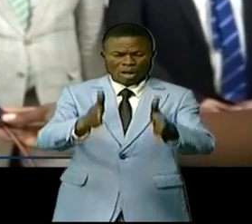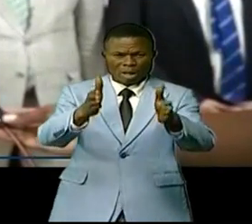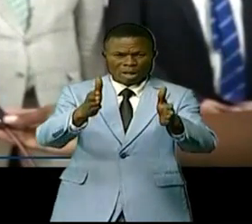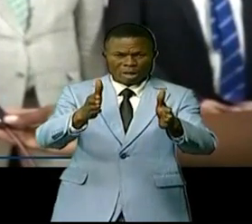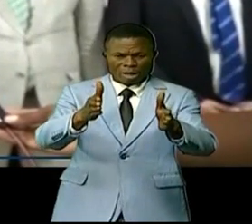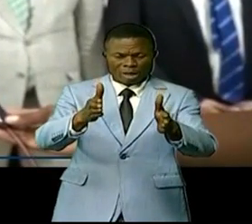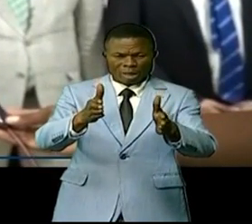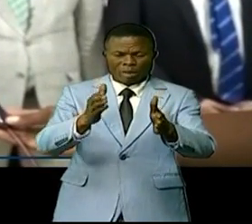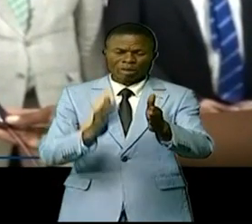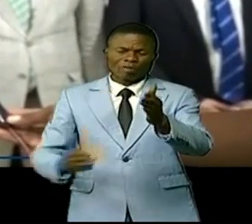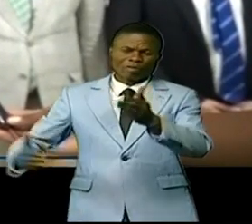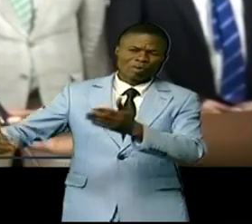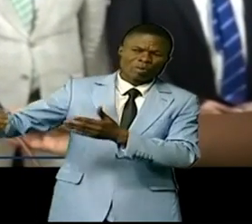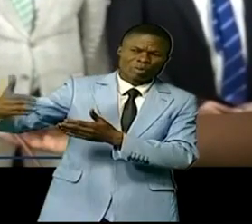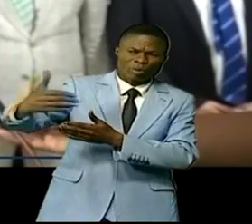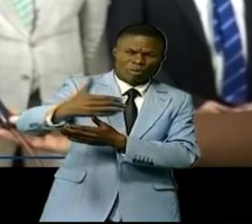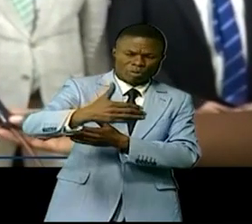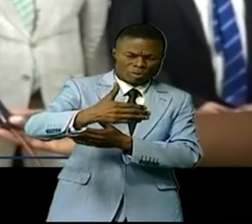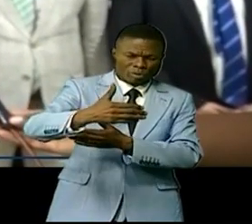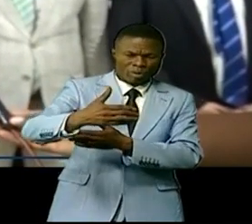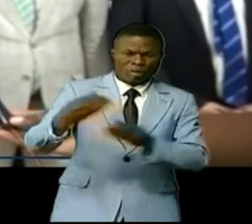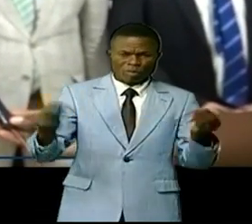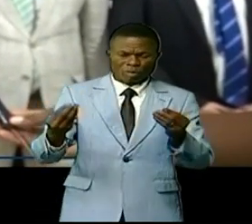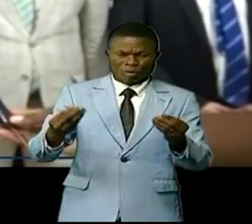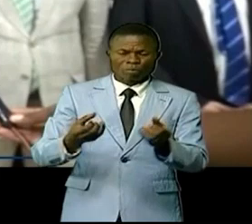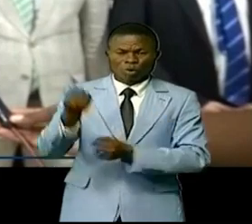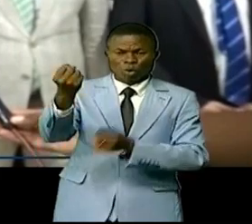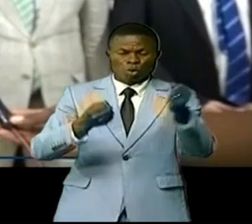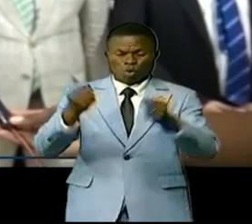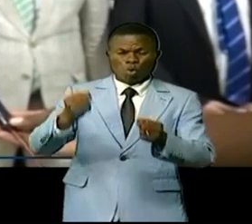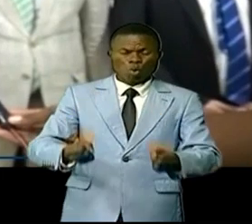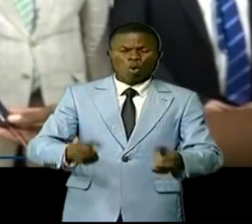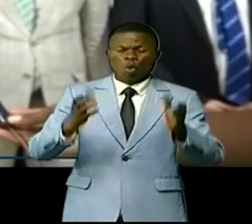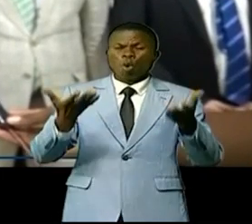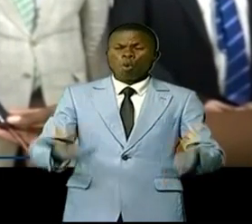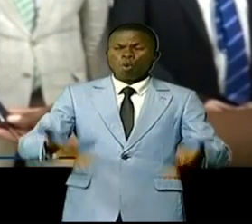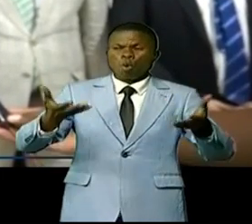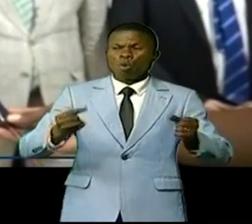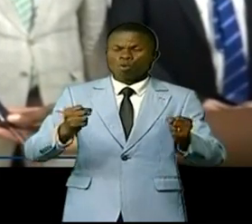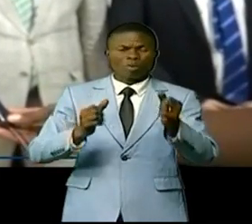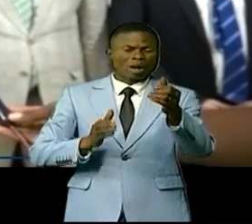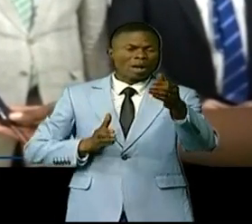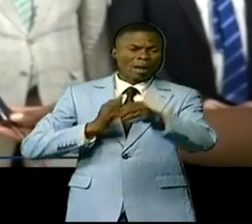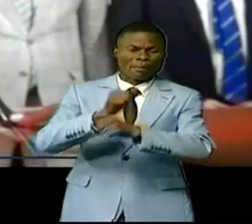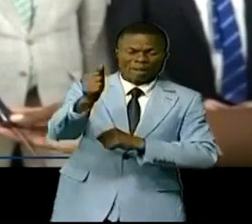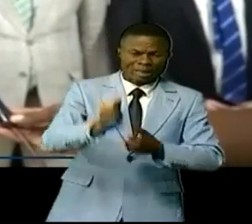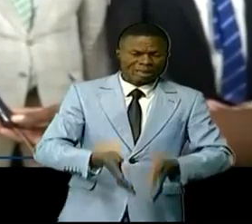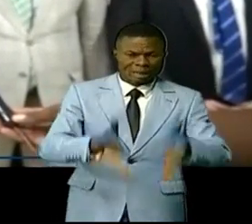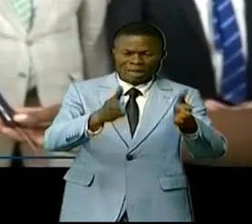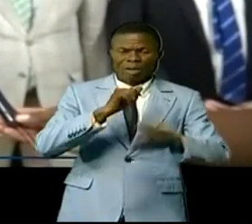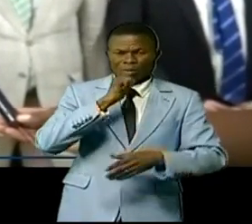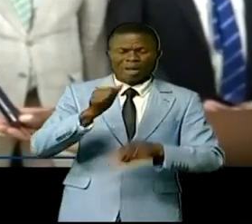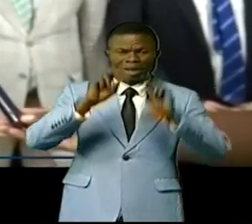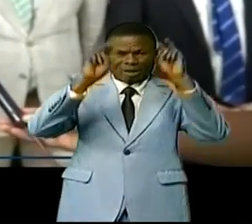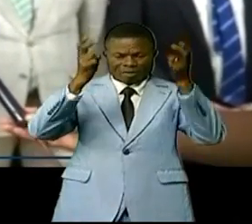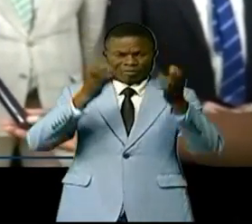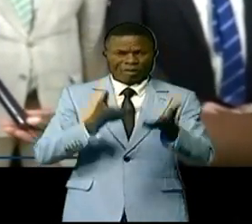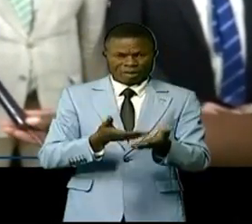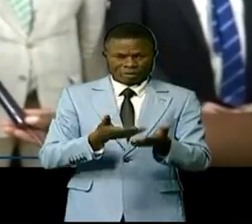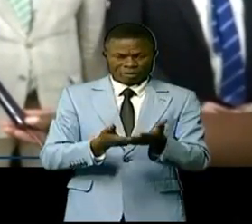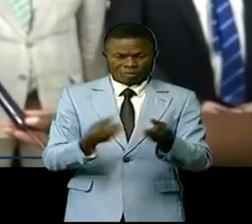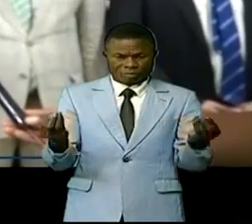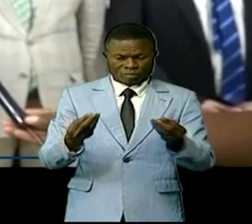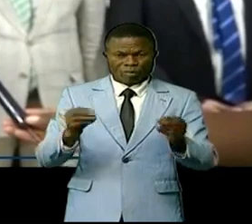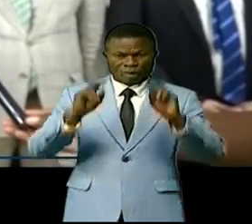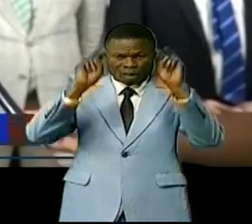contournement pour éviter que les camions poids lourds ne puissent pas traverser la ville. Et comme ça, la